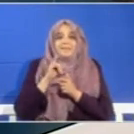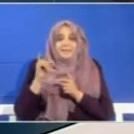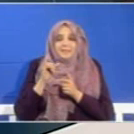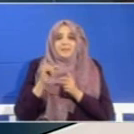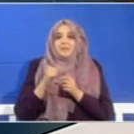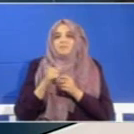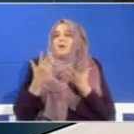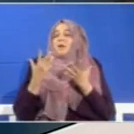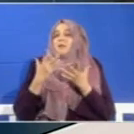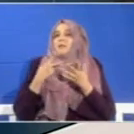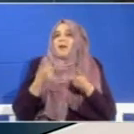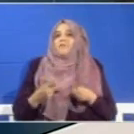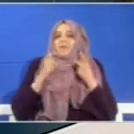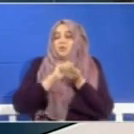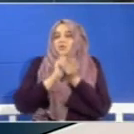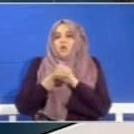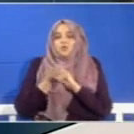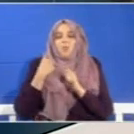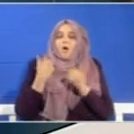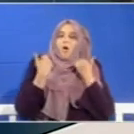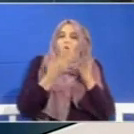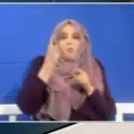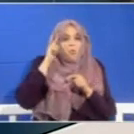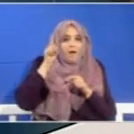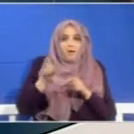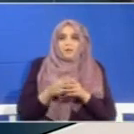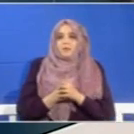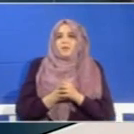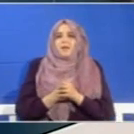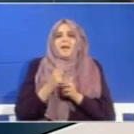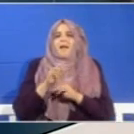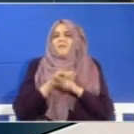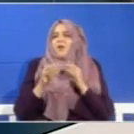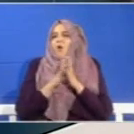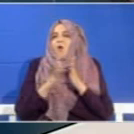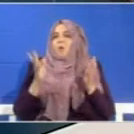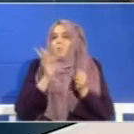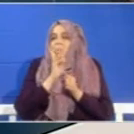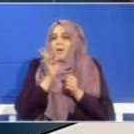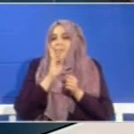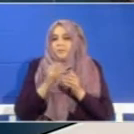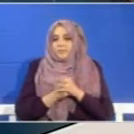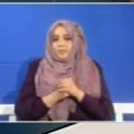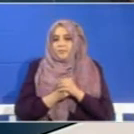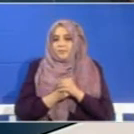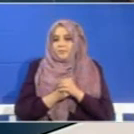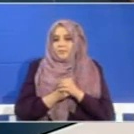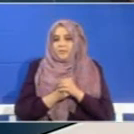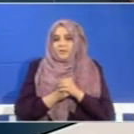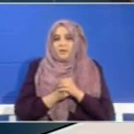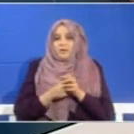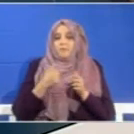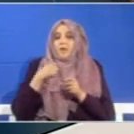السكنة عند الموثق لها هي. دارت لي مشاكل الكبار، هذه المرة ادت لي اللوطة في 10 شهور،